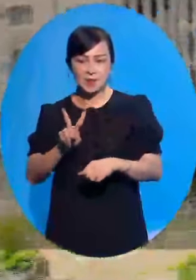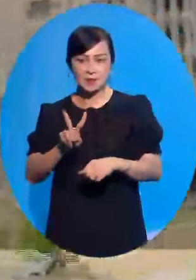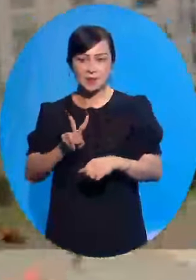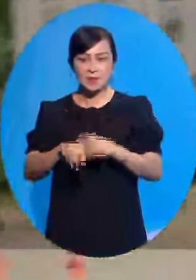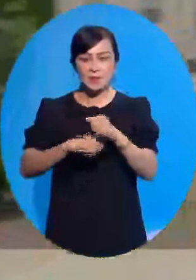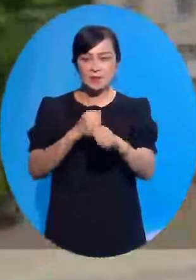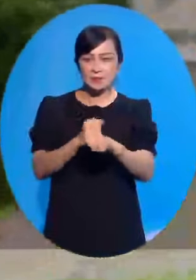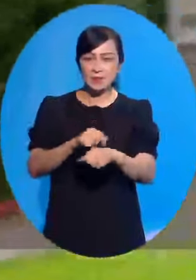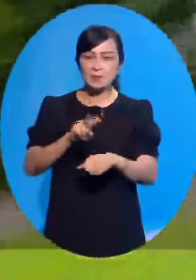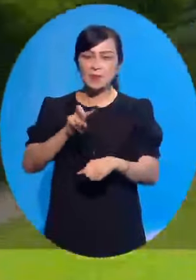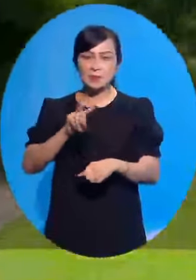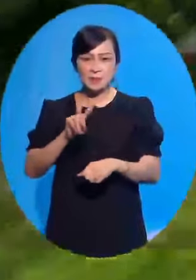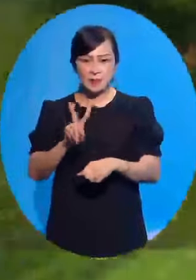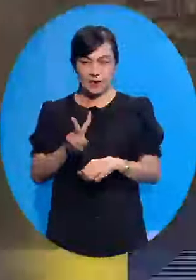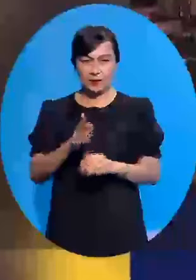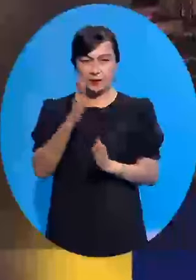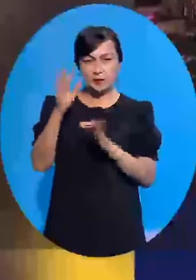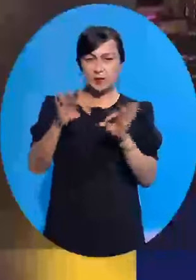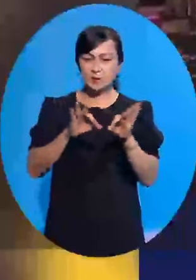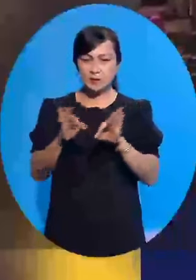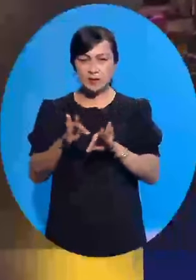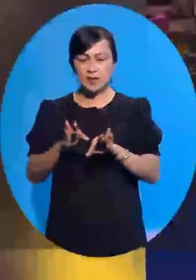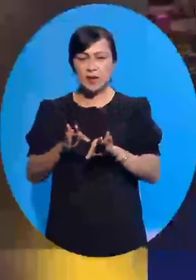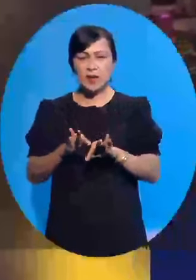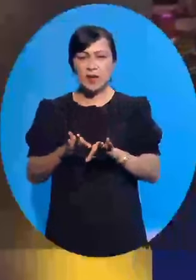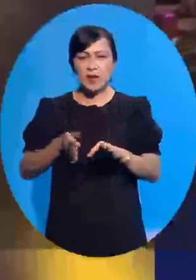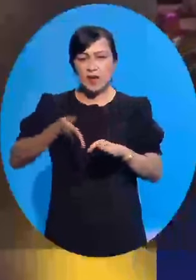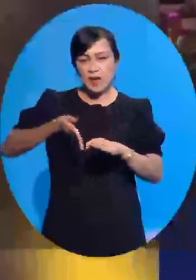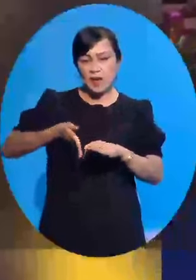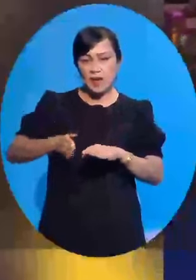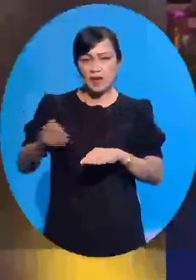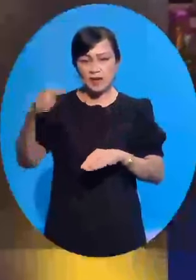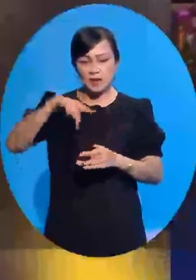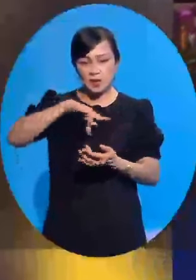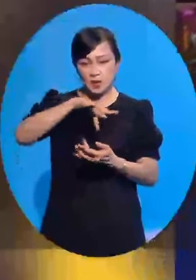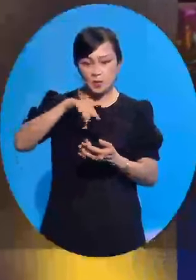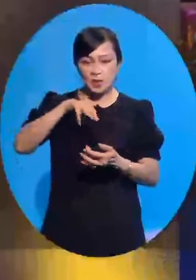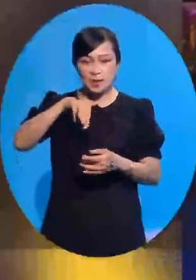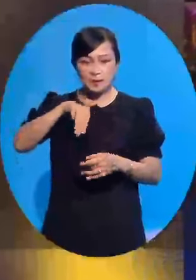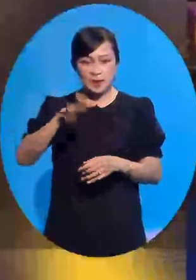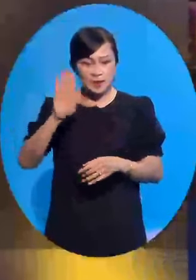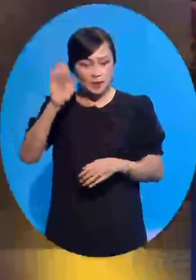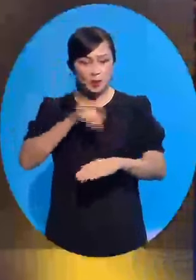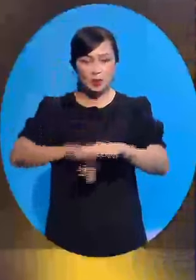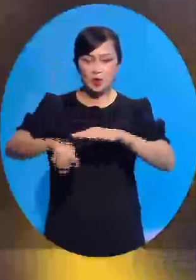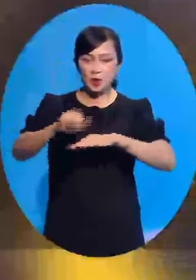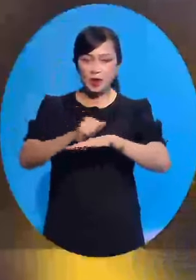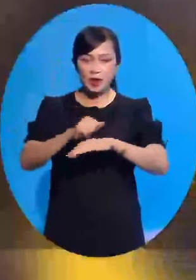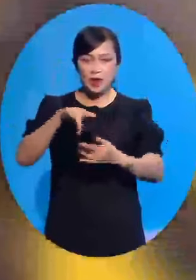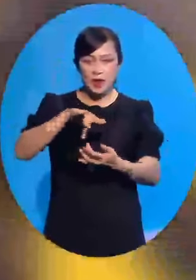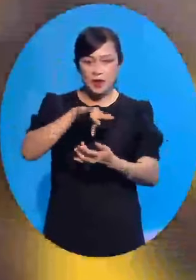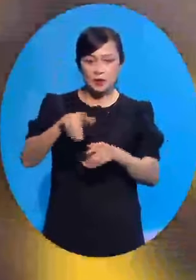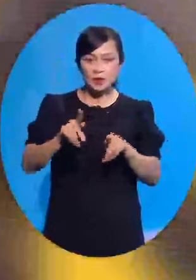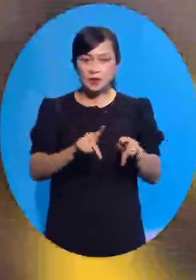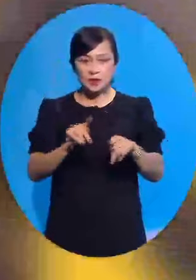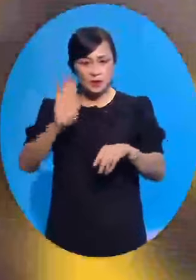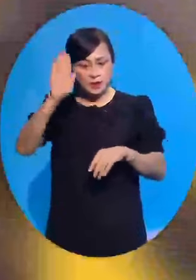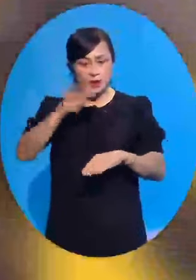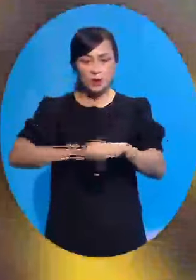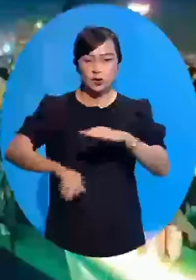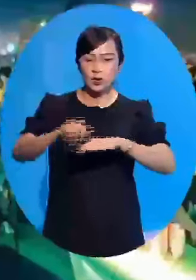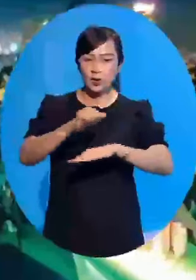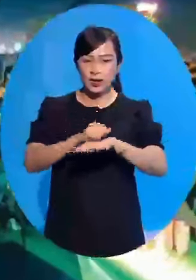Năm 2022, Thành phố Hồ Chí Minh được vinh danh ở hạng mục Điểm đến du lịch MICE hàng đầu châu Á, Điểm đến du lịch kinh doanh hàng đầu châu